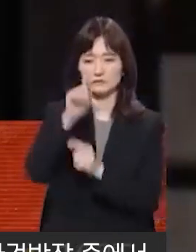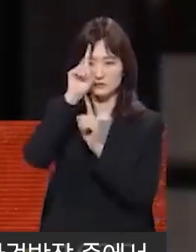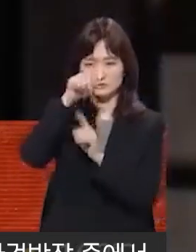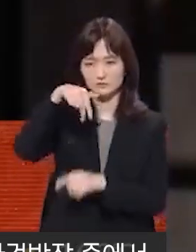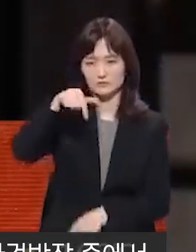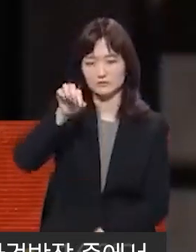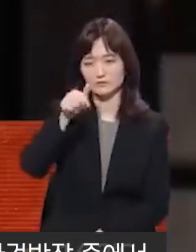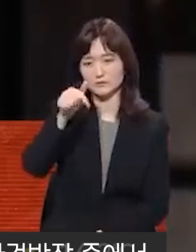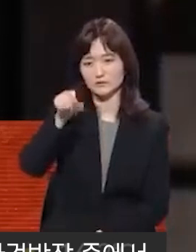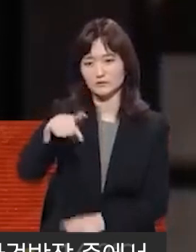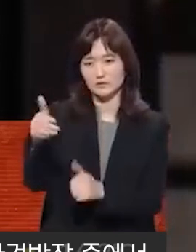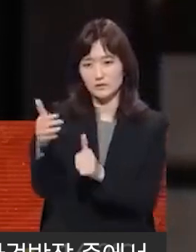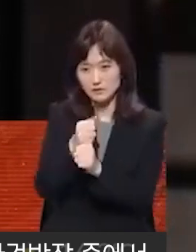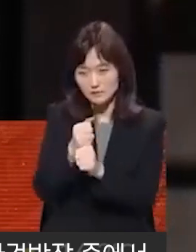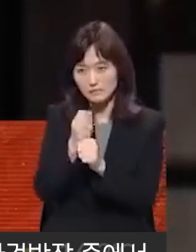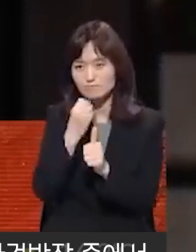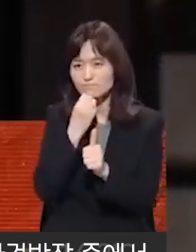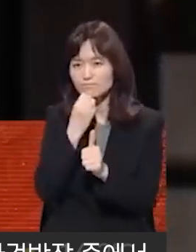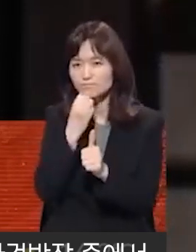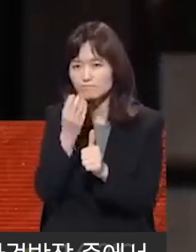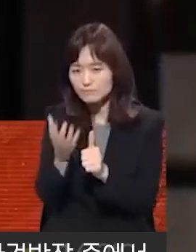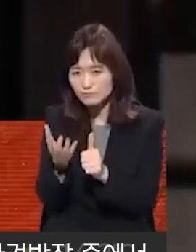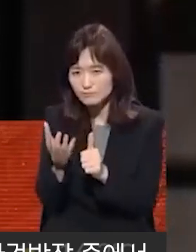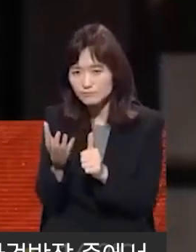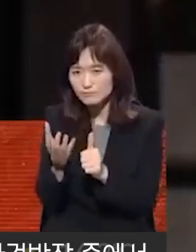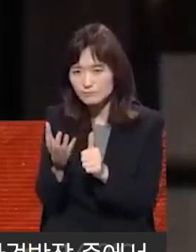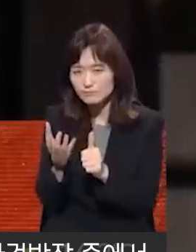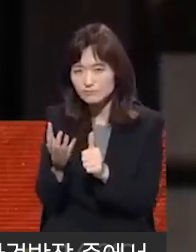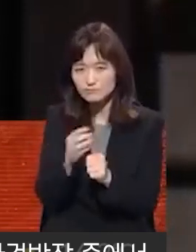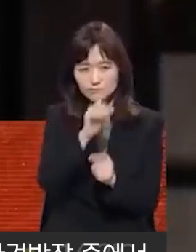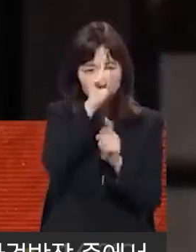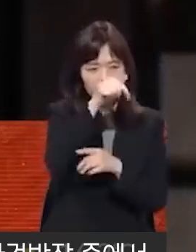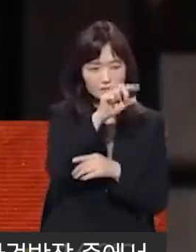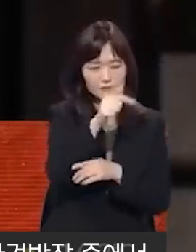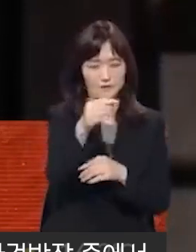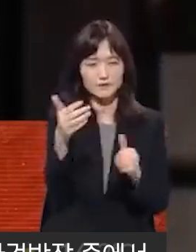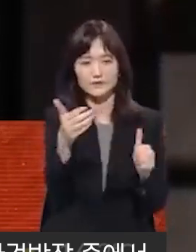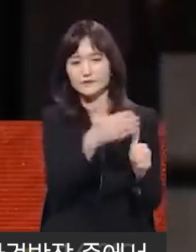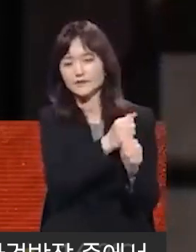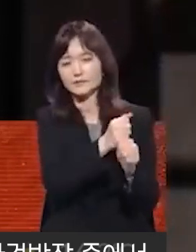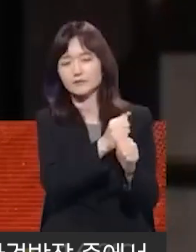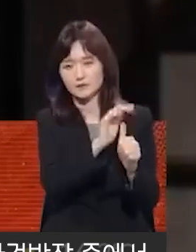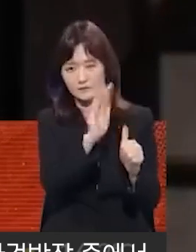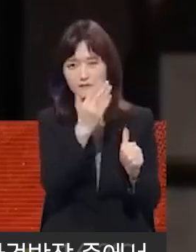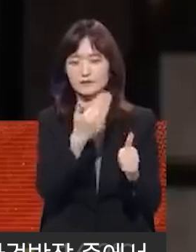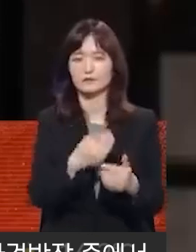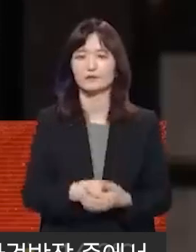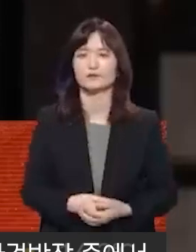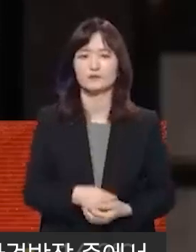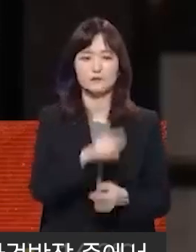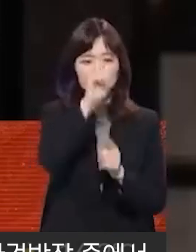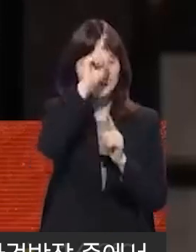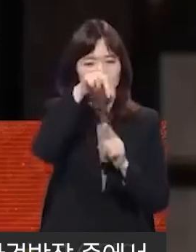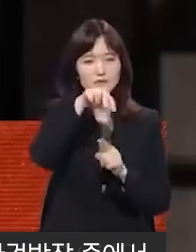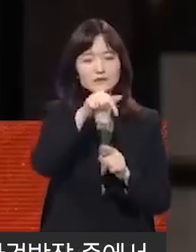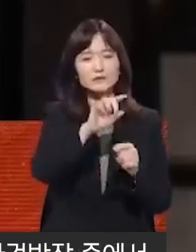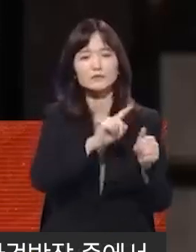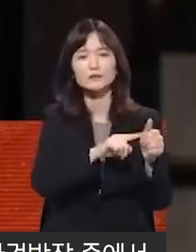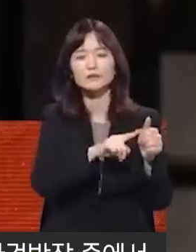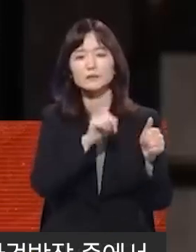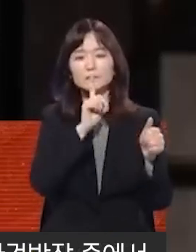그 자백이 결과적으로 이제 이승만이를 잡는데 결정적인 역할을 했는데요. 이승만이가 뭐라고